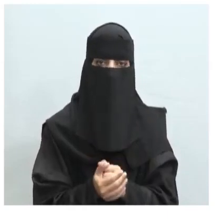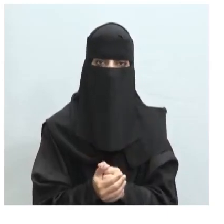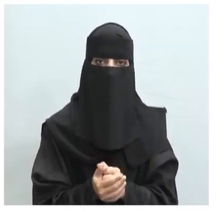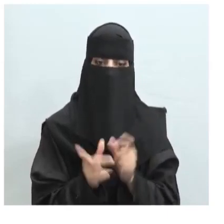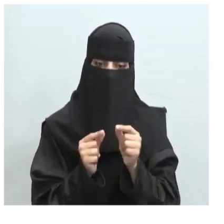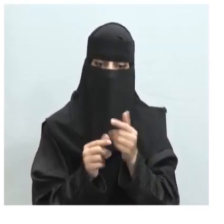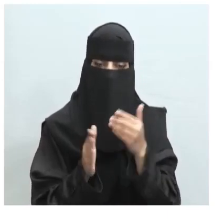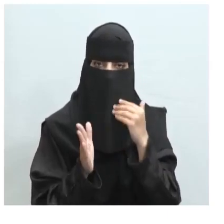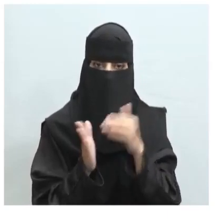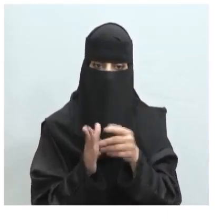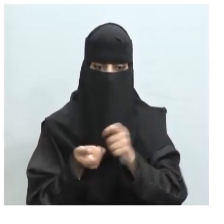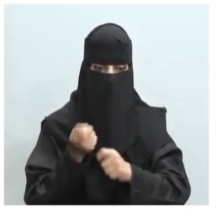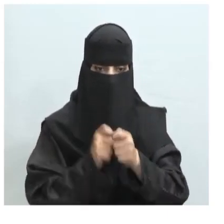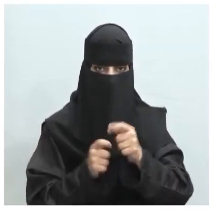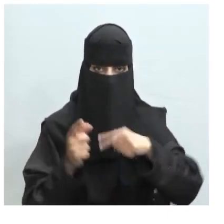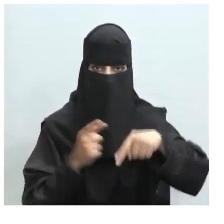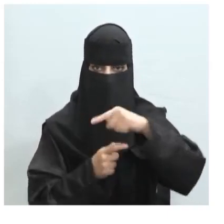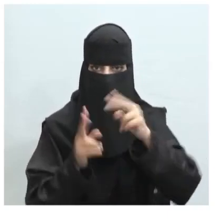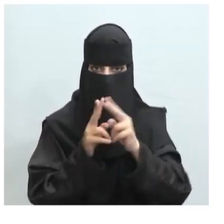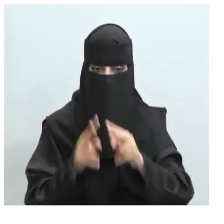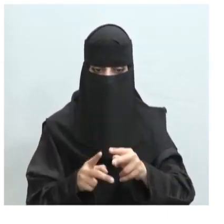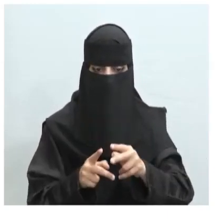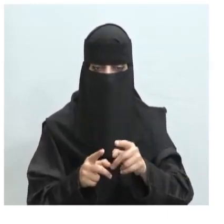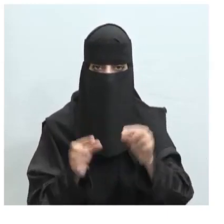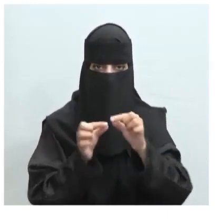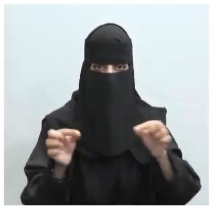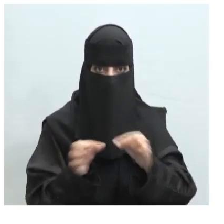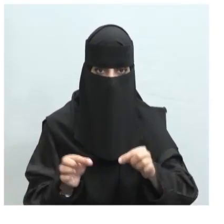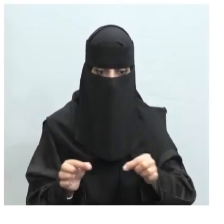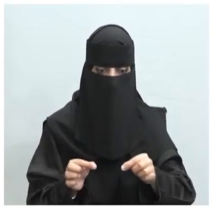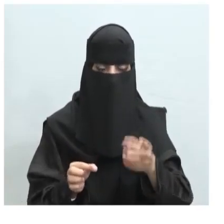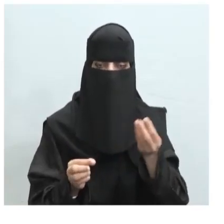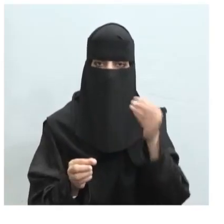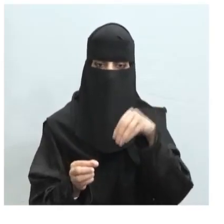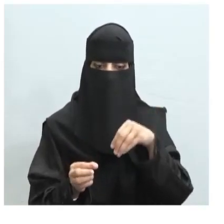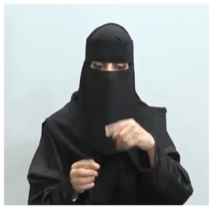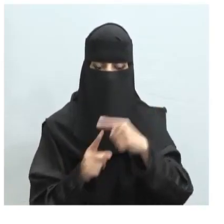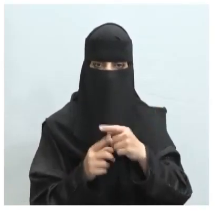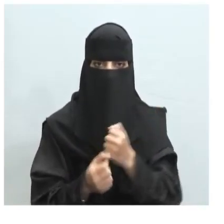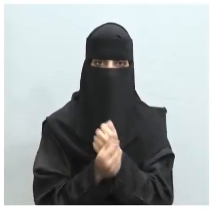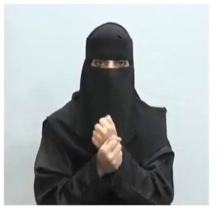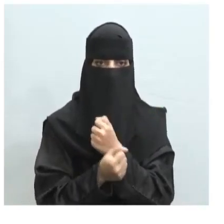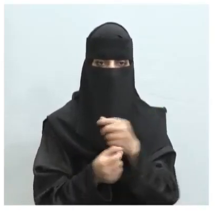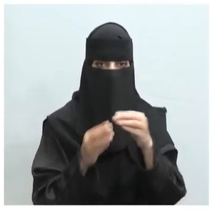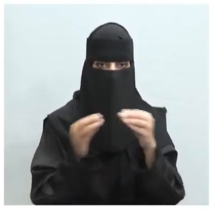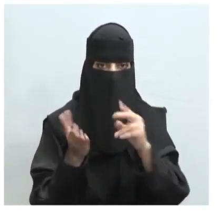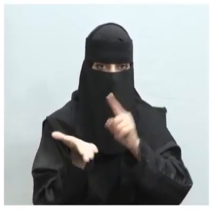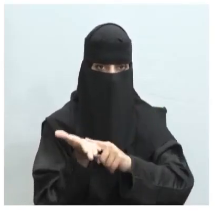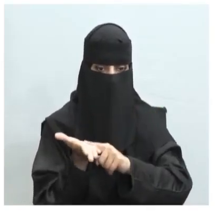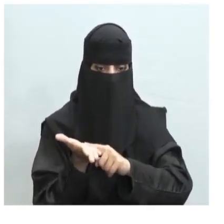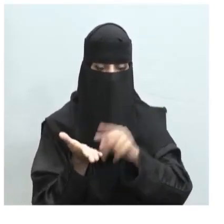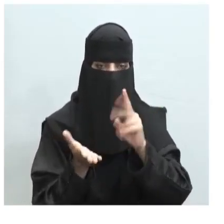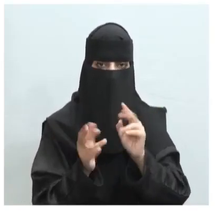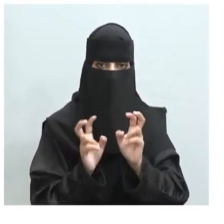احسنتم اذا تتكون الدائره الكهربائيه من اسلاك توصيل اضافه الى مصدر كهربائي وكذلك